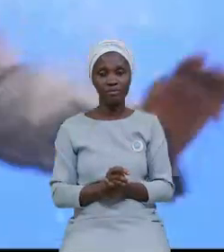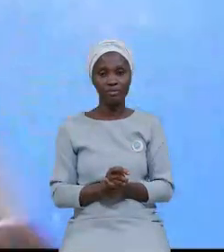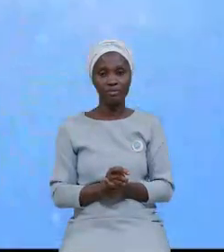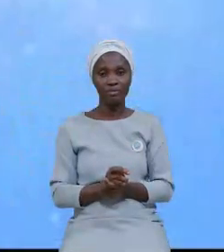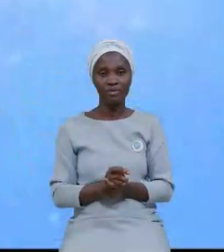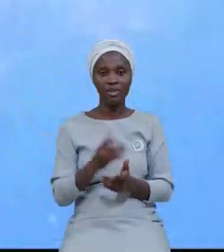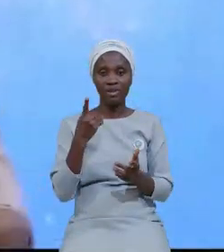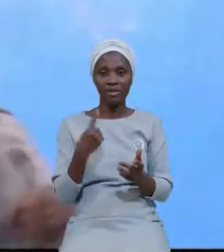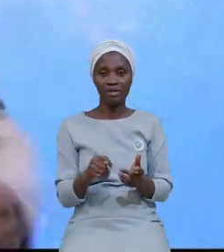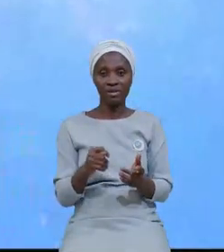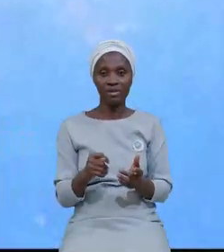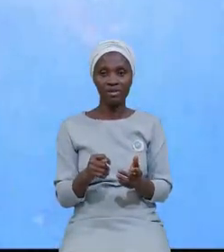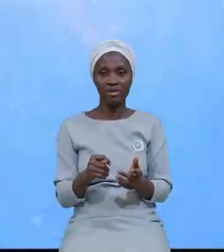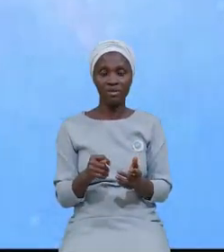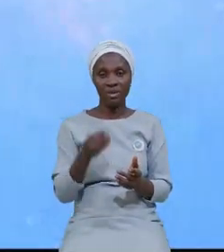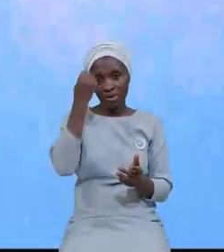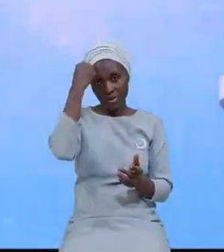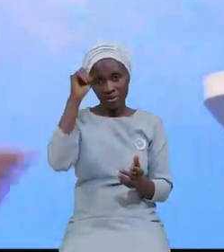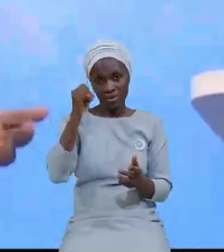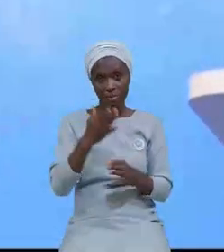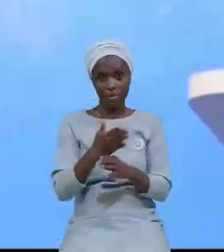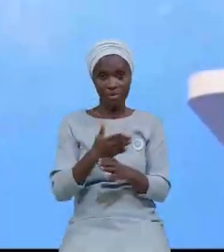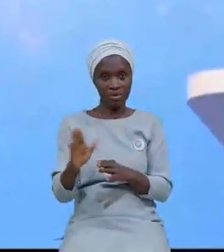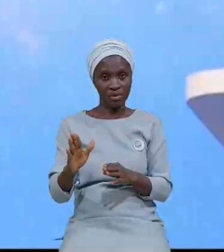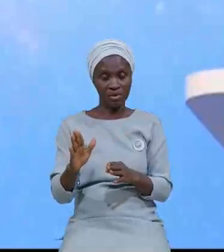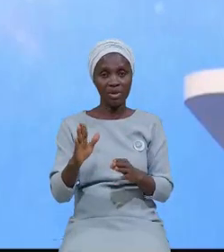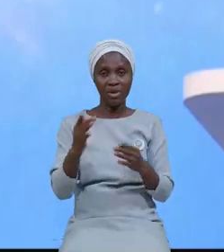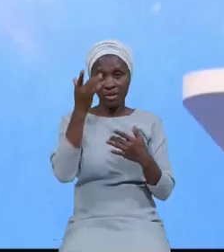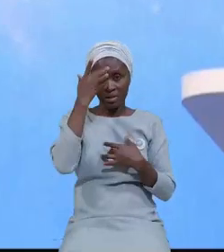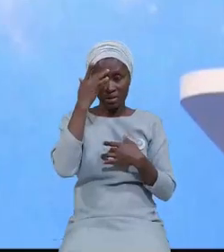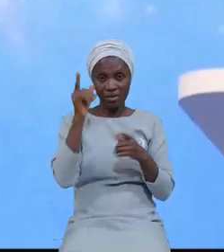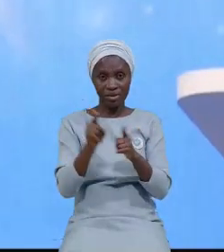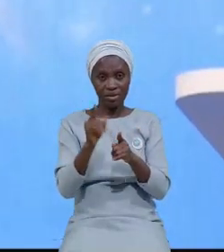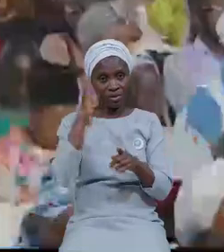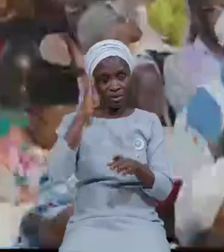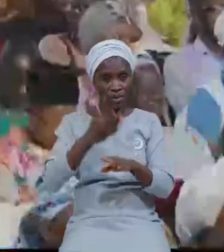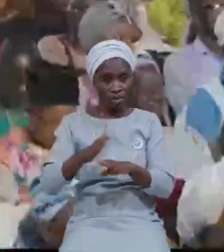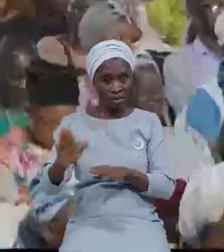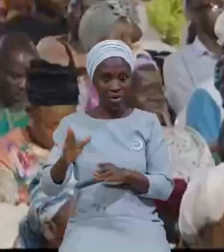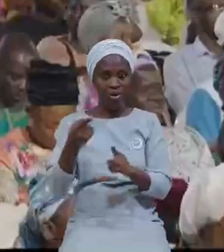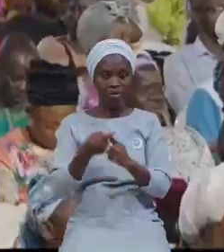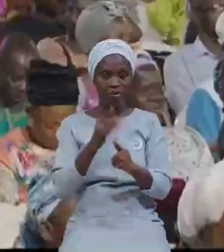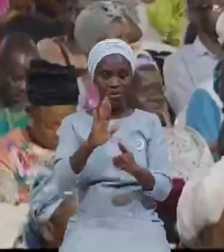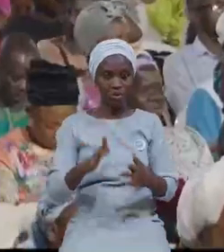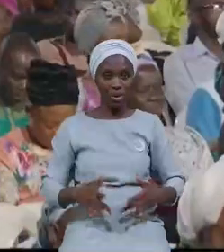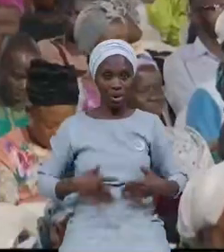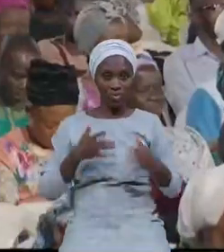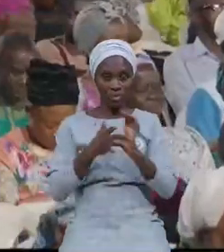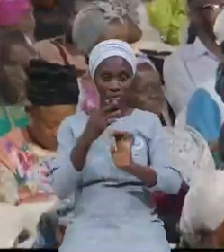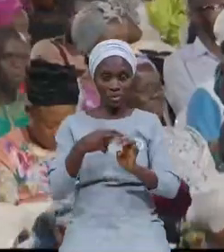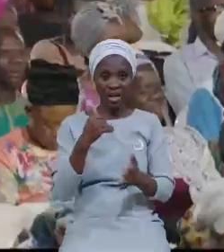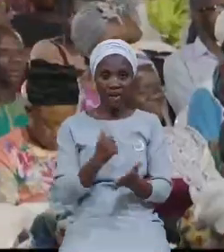désobéissance la désobéissance s'en va et la maladie va quitter ta vie au nom de